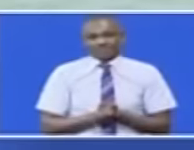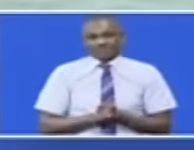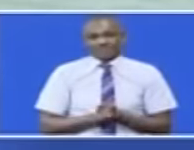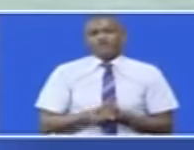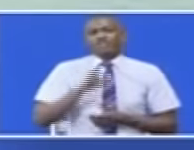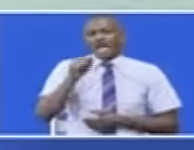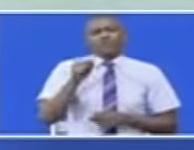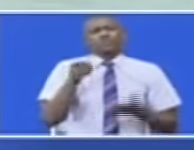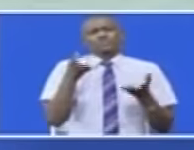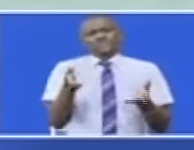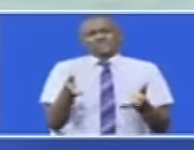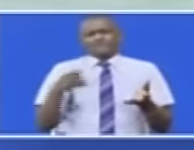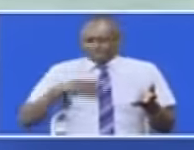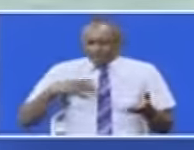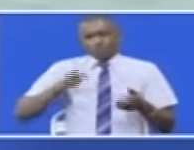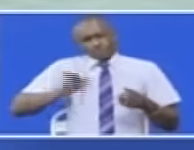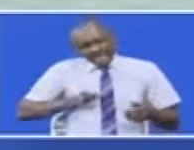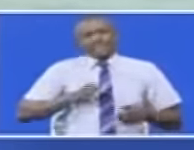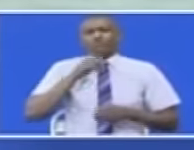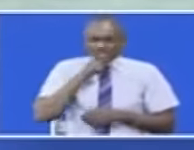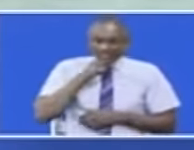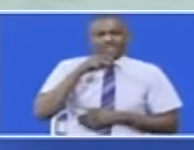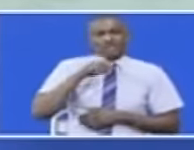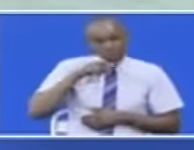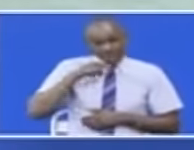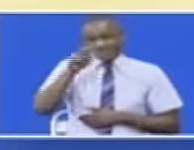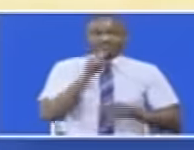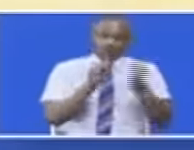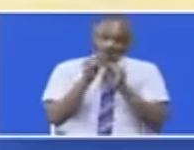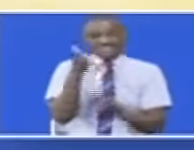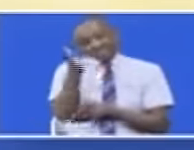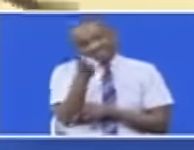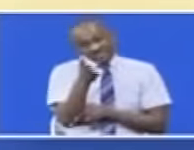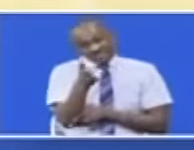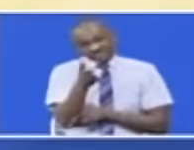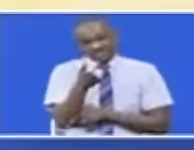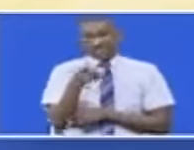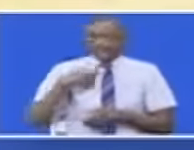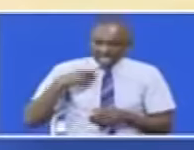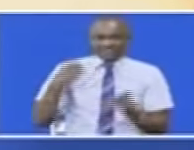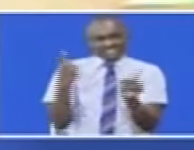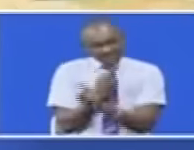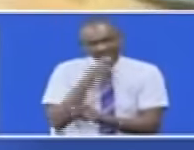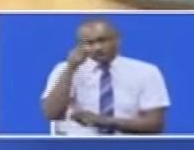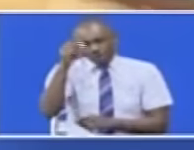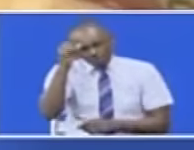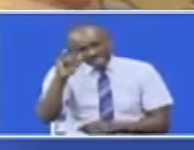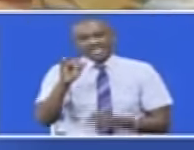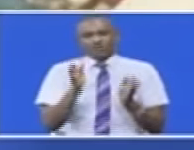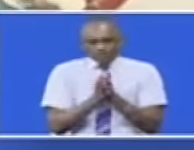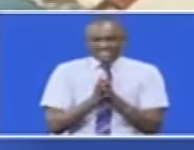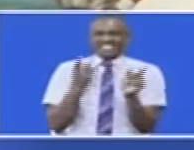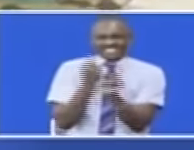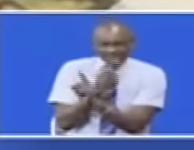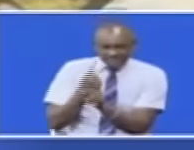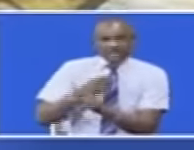Timu kadhaa tajika za wake kwa waume zitatoa na kijasho hapa. Kuku, Asheng, Adoli, Nameya,